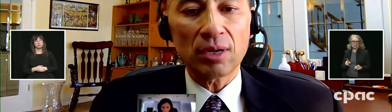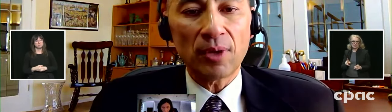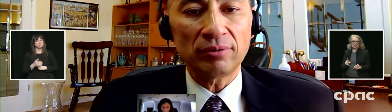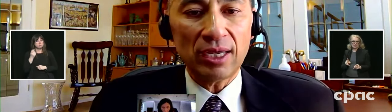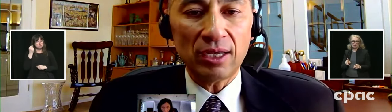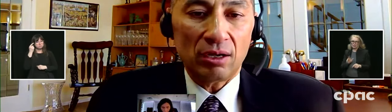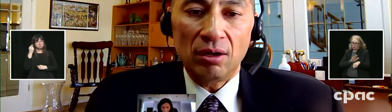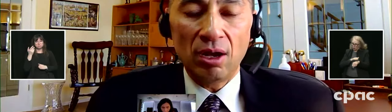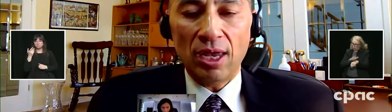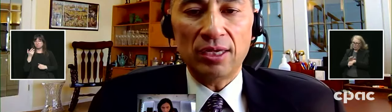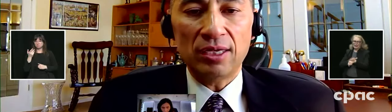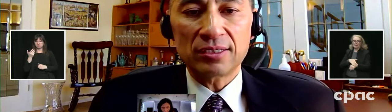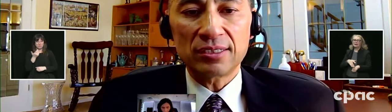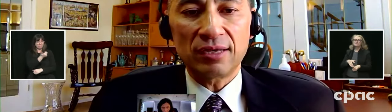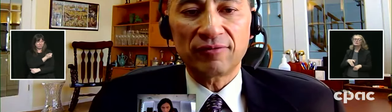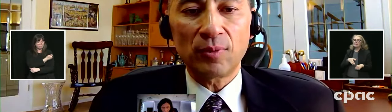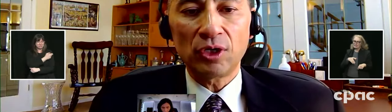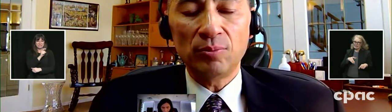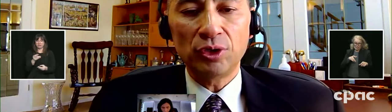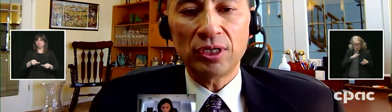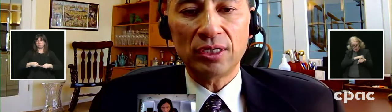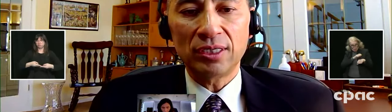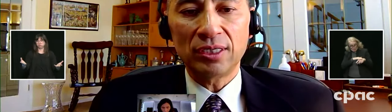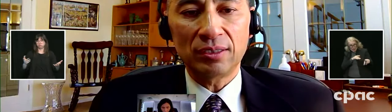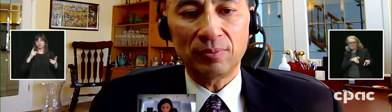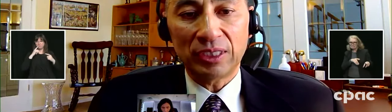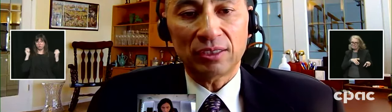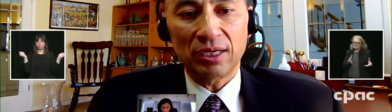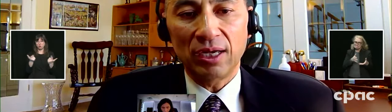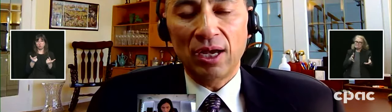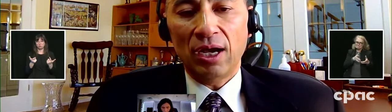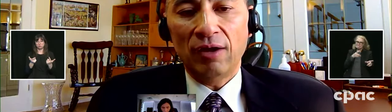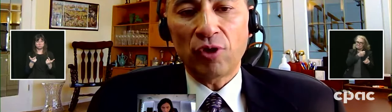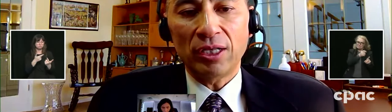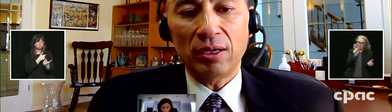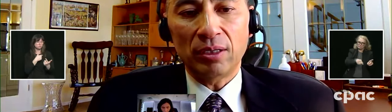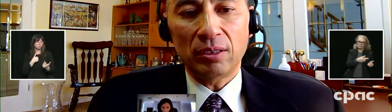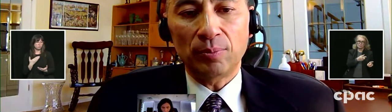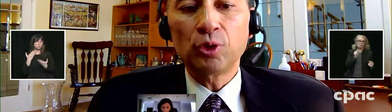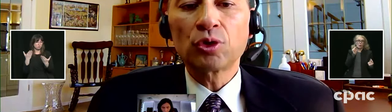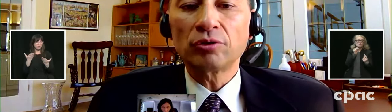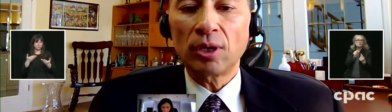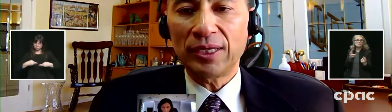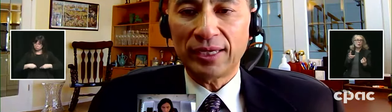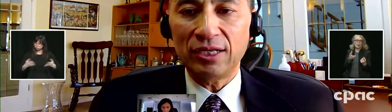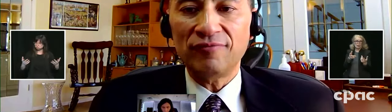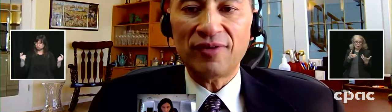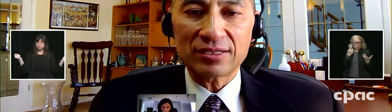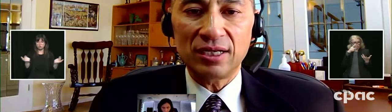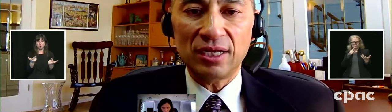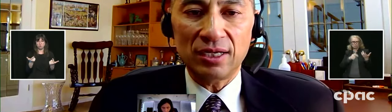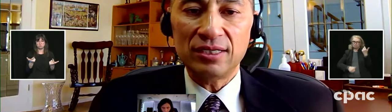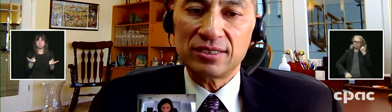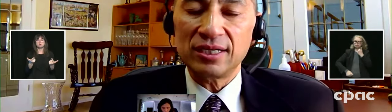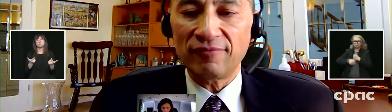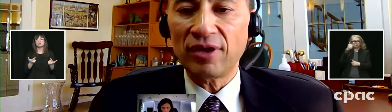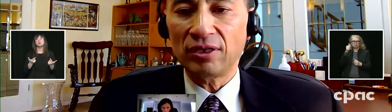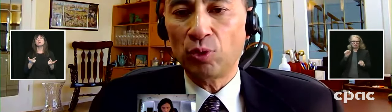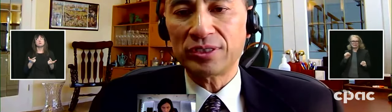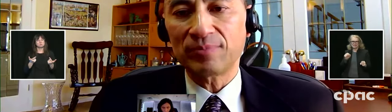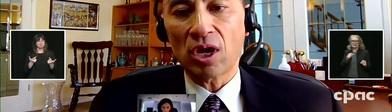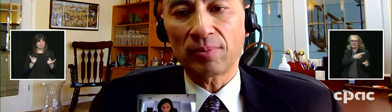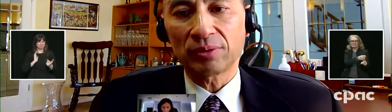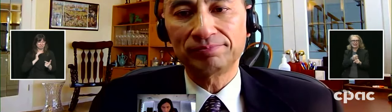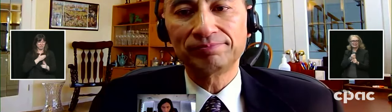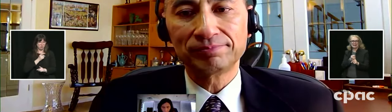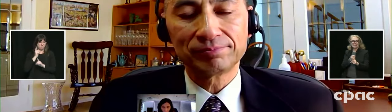sont recommandés. Hein. Et c'est vraiment le but de peut-être avoir le plus grand nombre de Canadiens vaccinés d'ici la fin